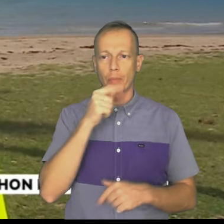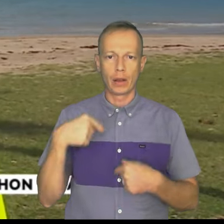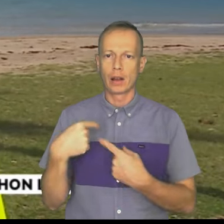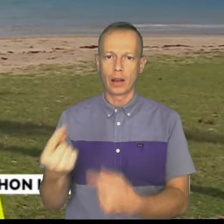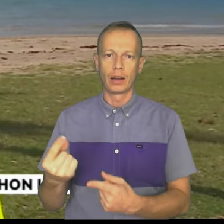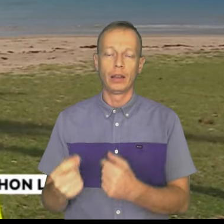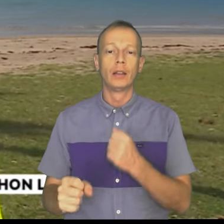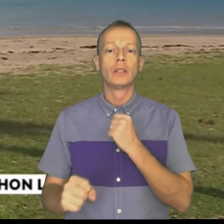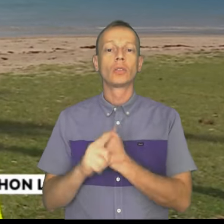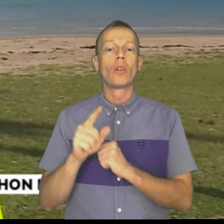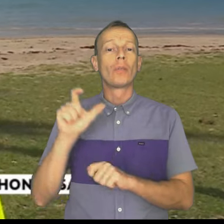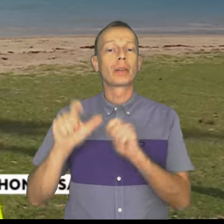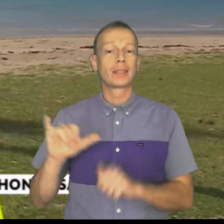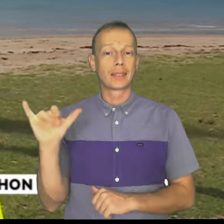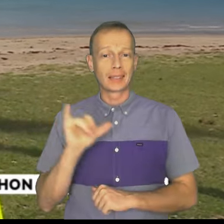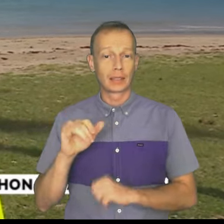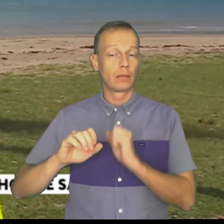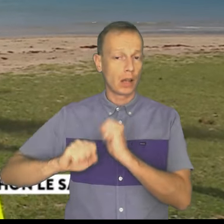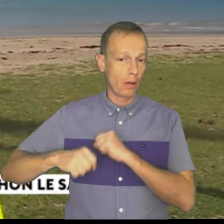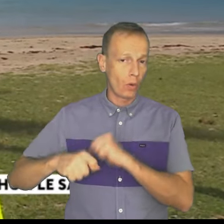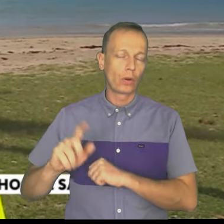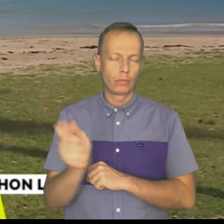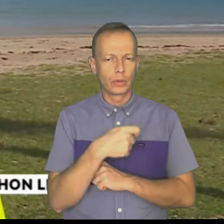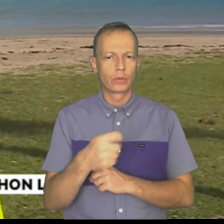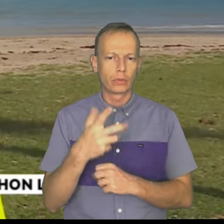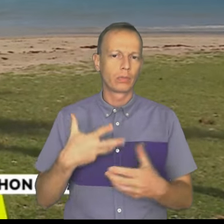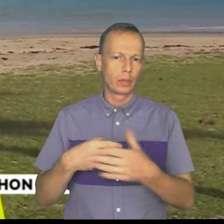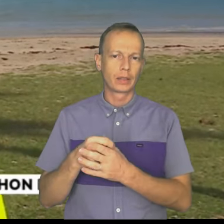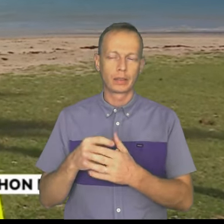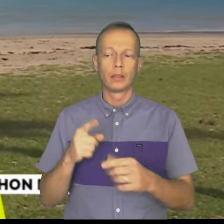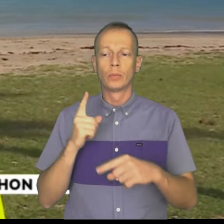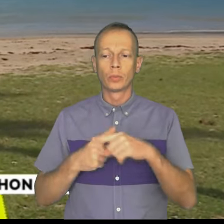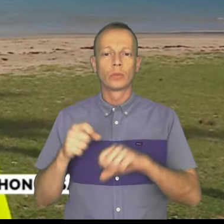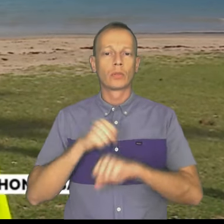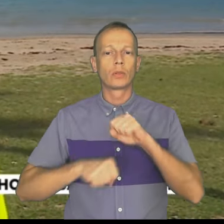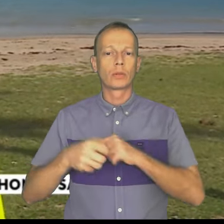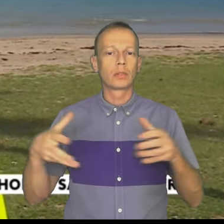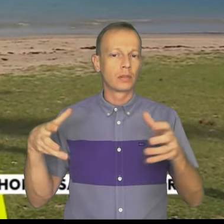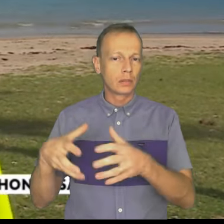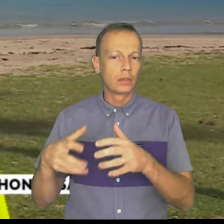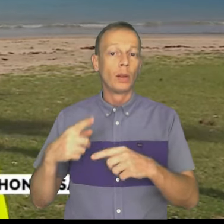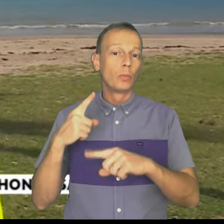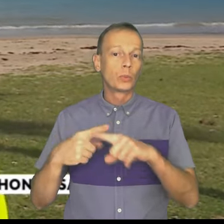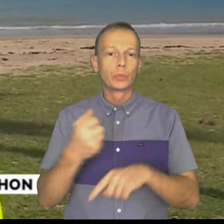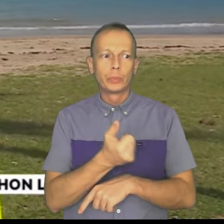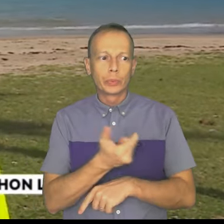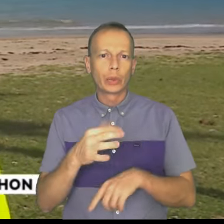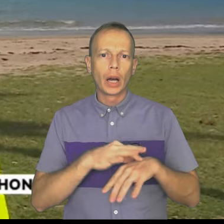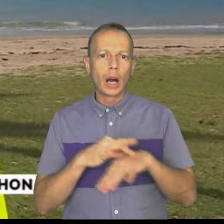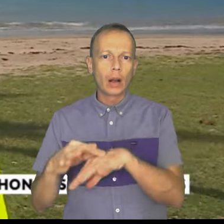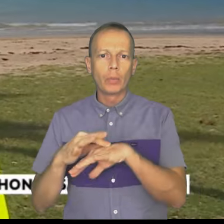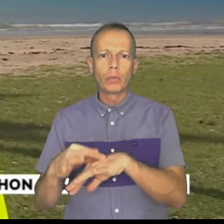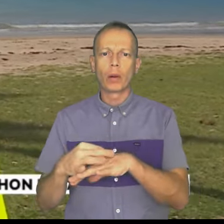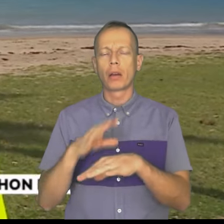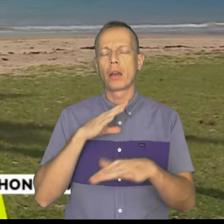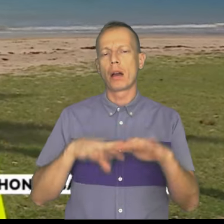accès au site seront les rameurs, bien entendu, l'organisation et puis quelques accompagnateurs. Il y